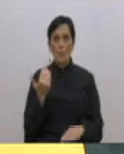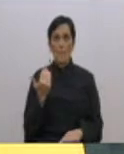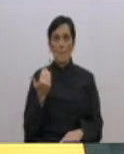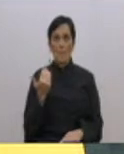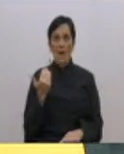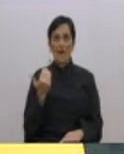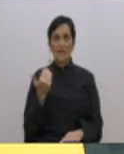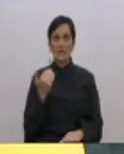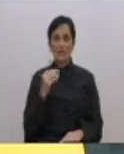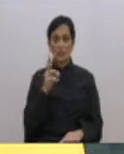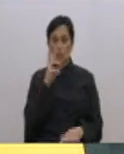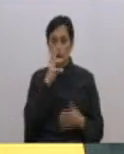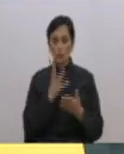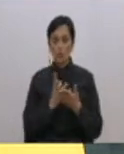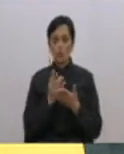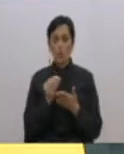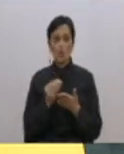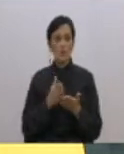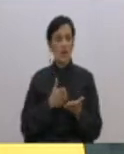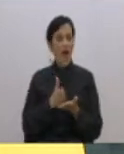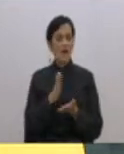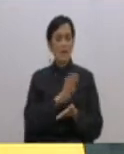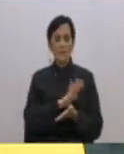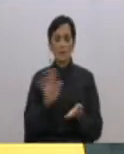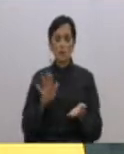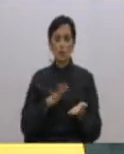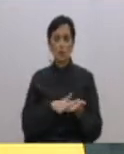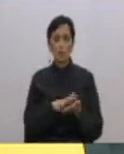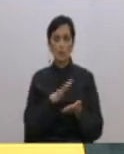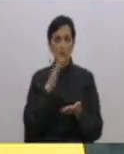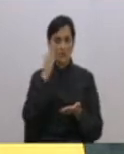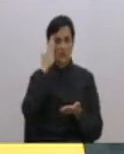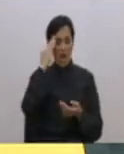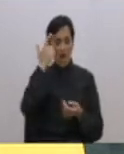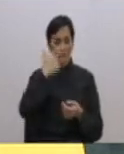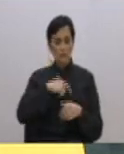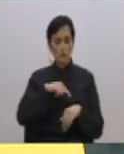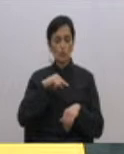მათი ჰონორარები არამიზნობრივად იხარჯება, რომ ისინი თავს გრძნობენ